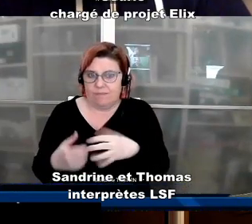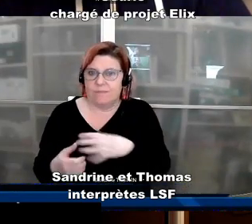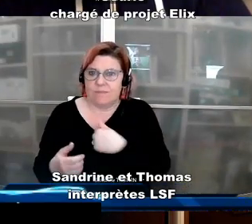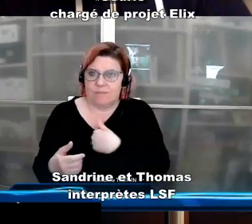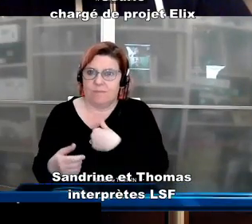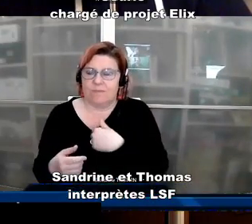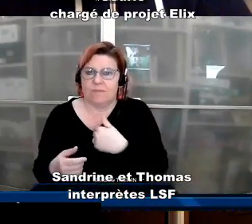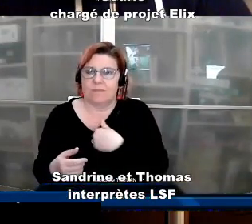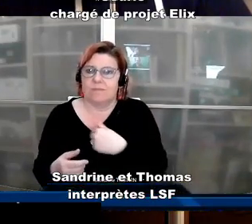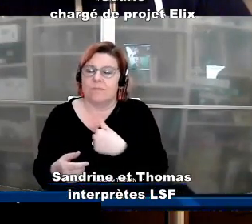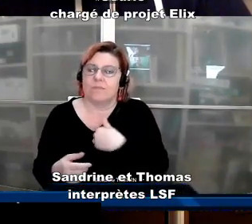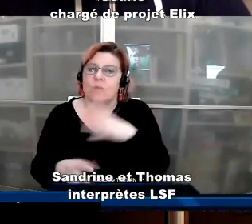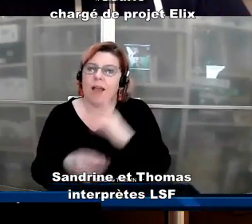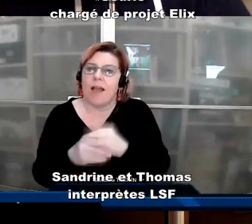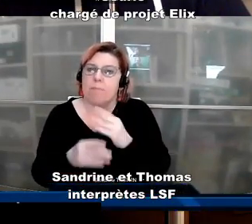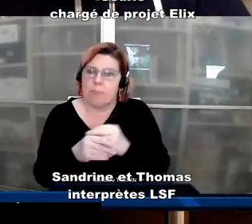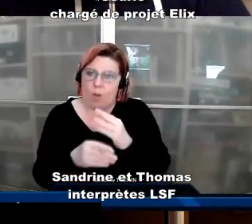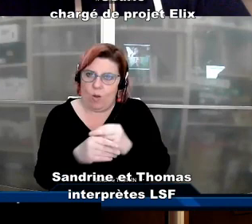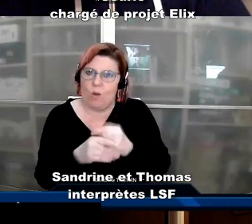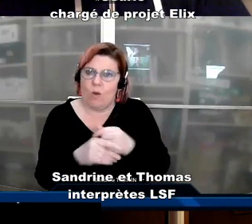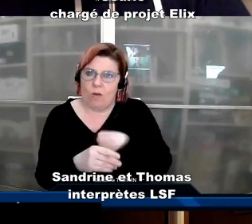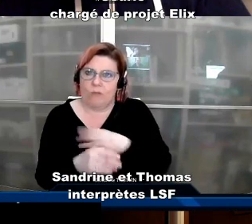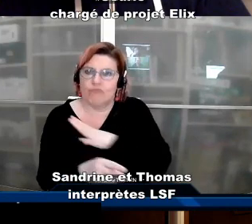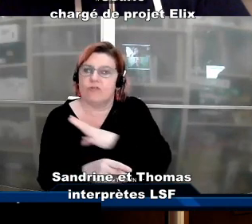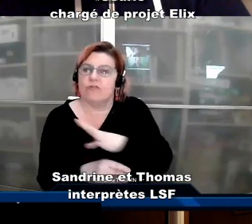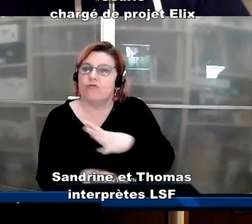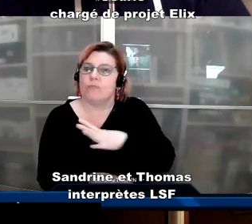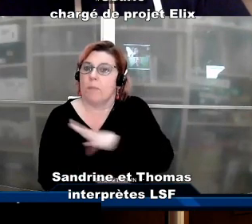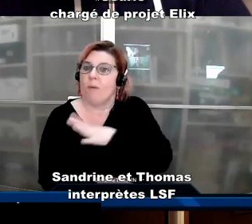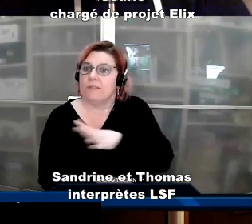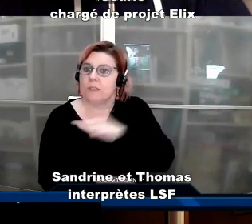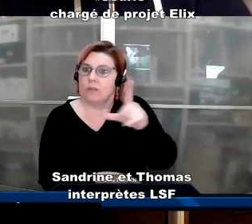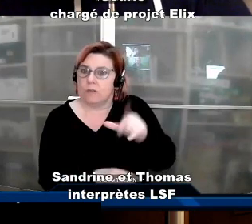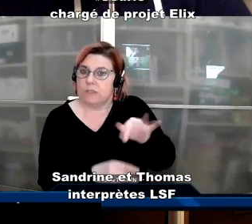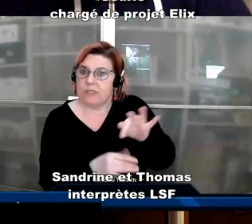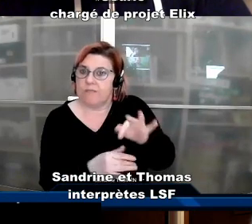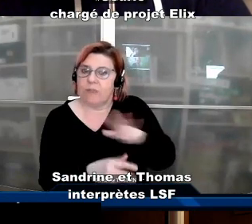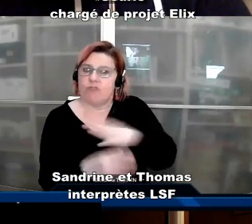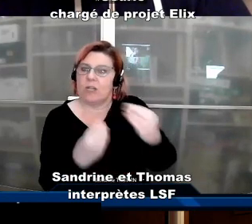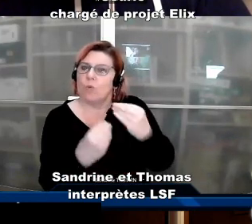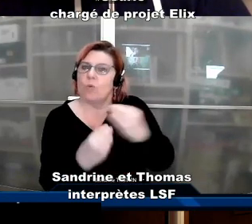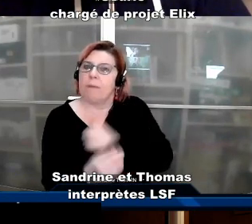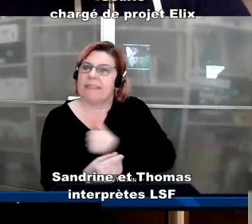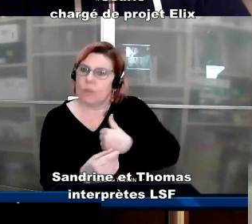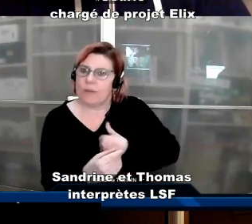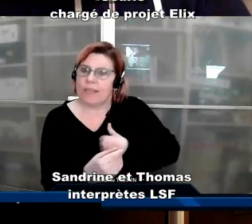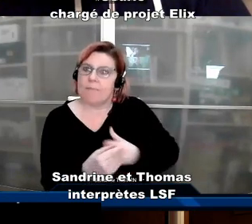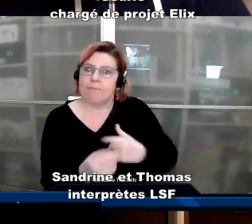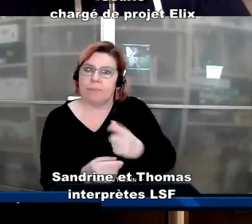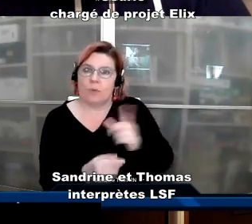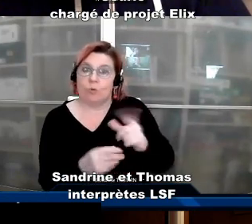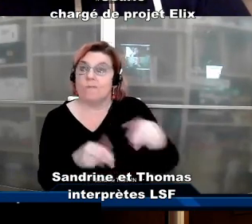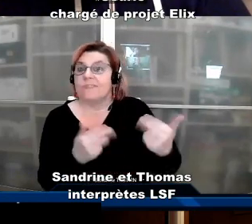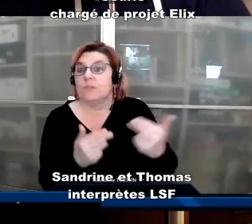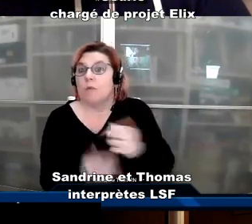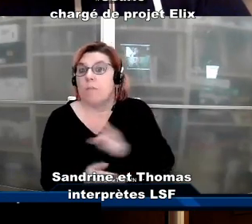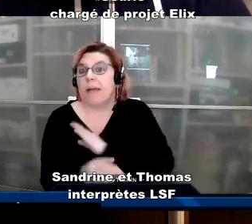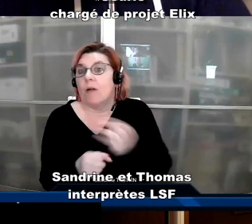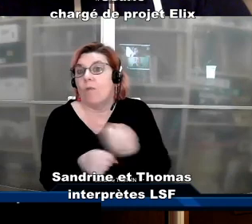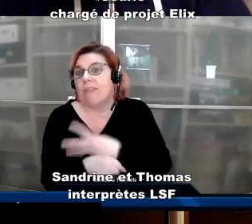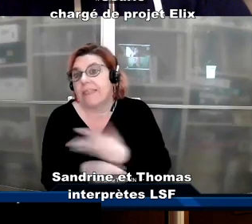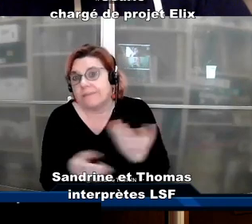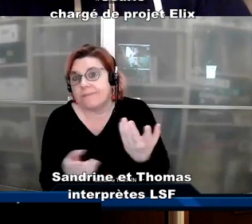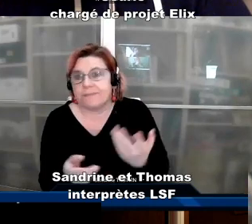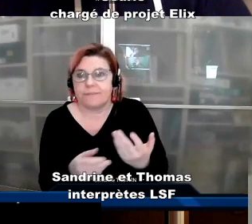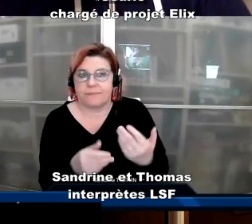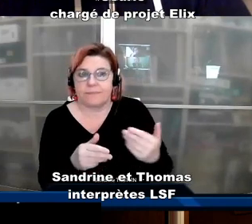une professeure de langue des signes française. J'ai des cours particuliers. Et on fait ça en visio avec la Covid.